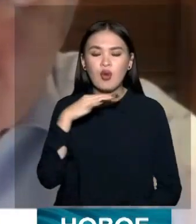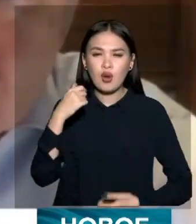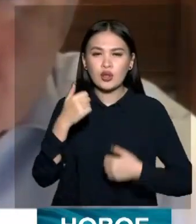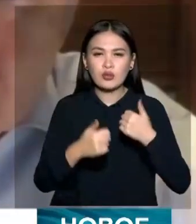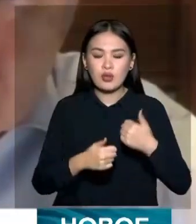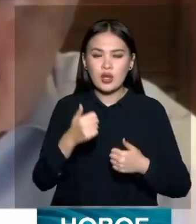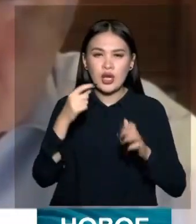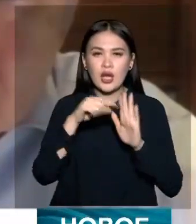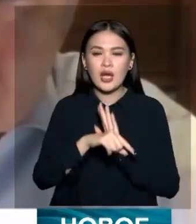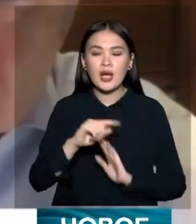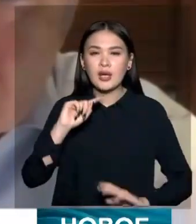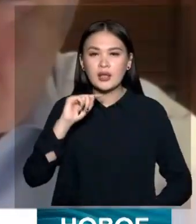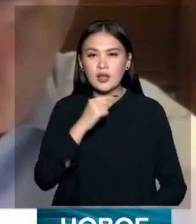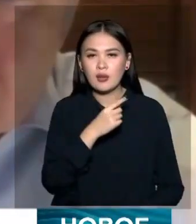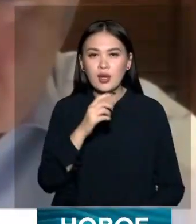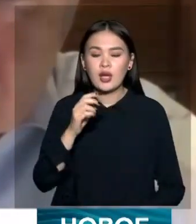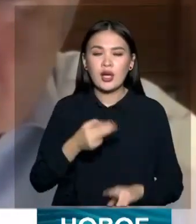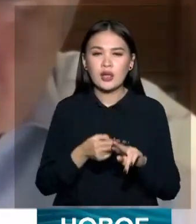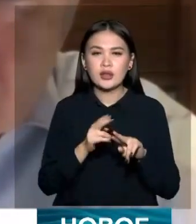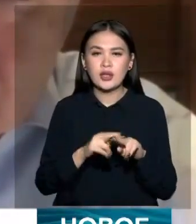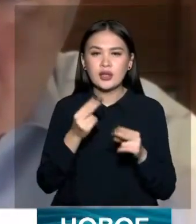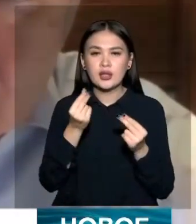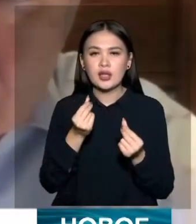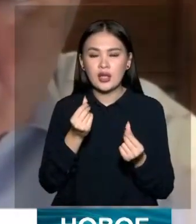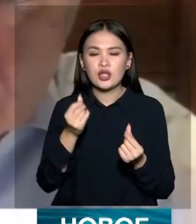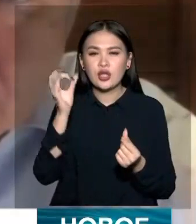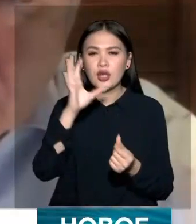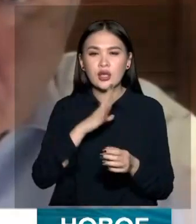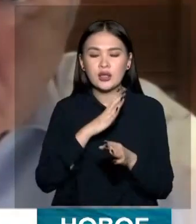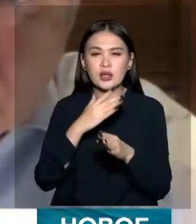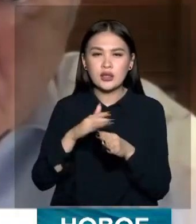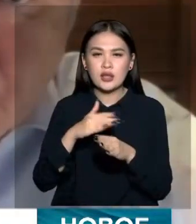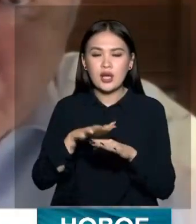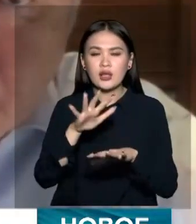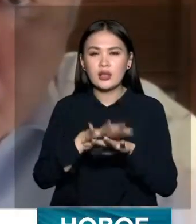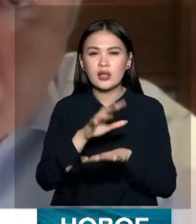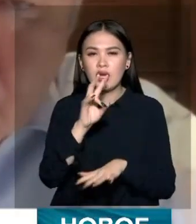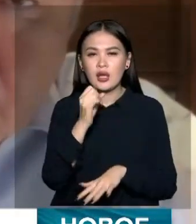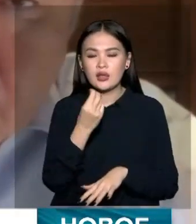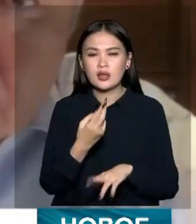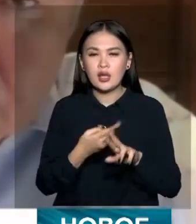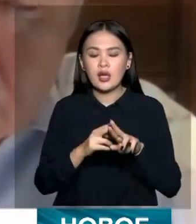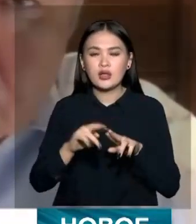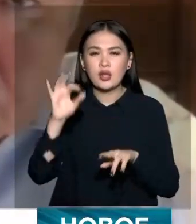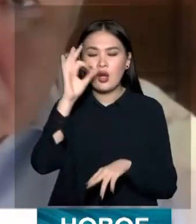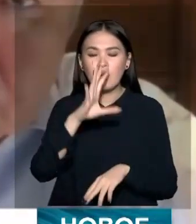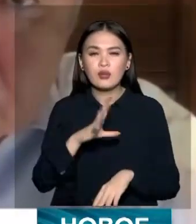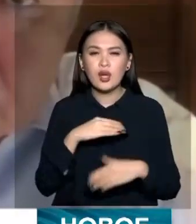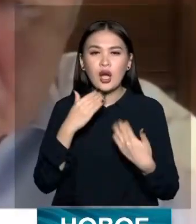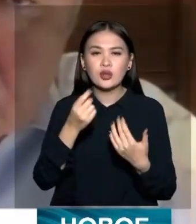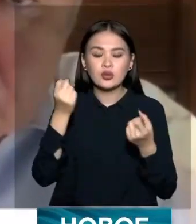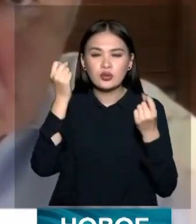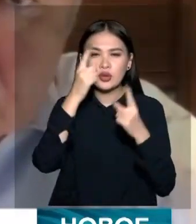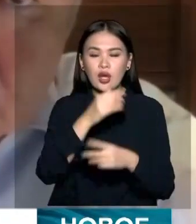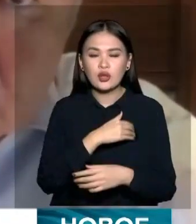среди экономистов и аналитиков вызывает денежно-кредитная политика Национального банка. Хотелось бы услышать ваше мнение